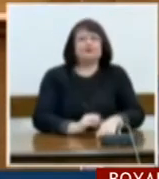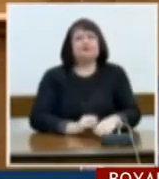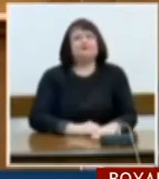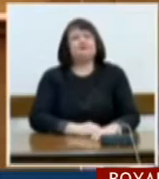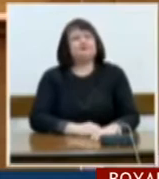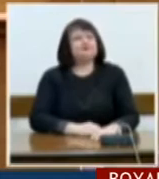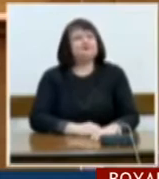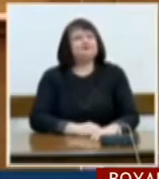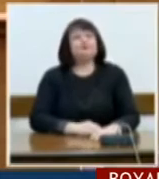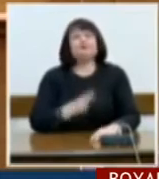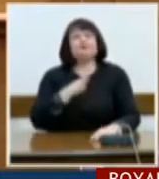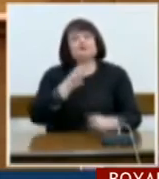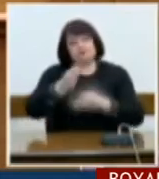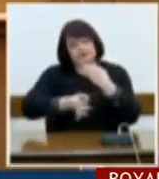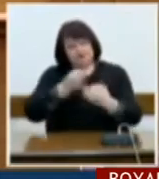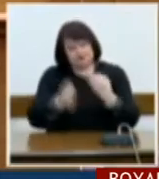να τοποθετηθώ